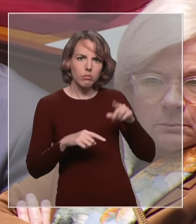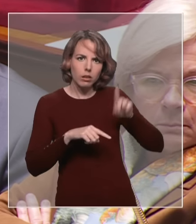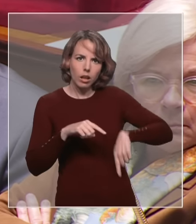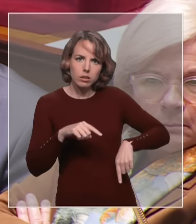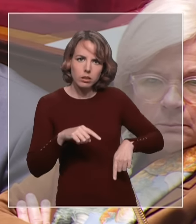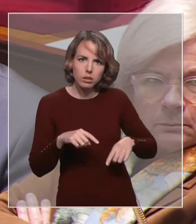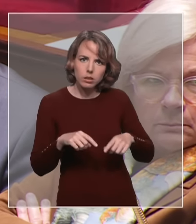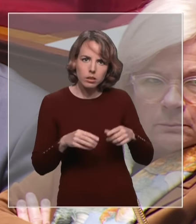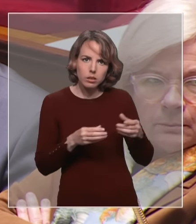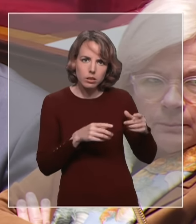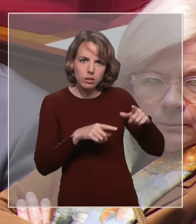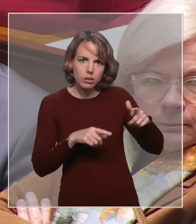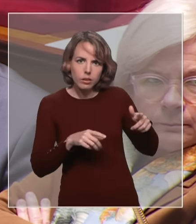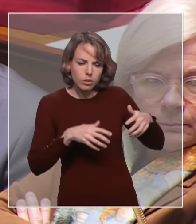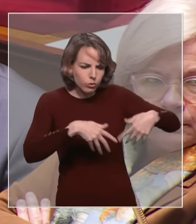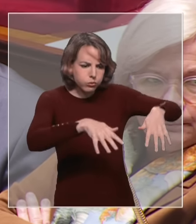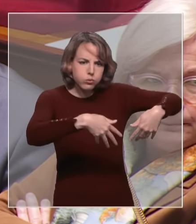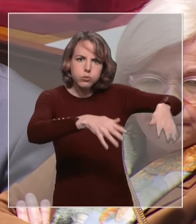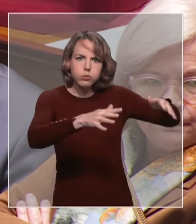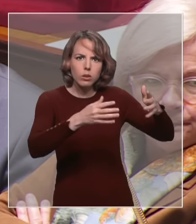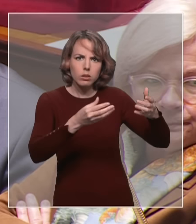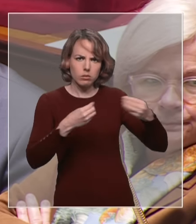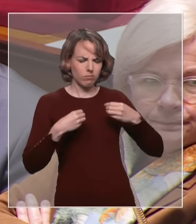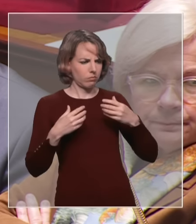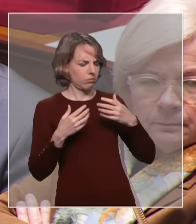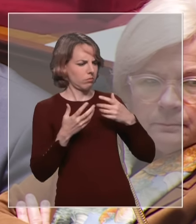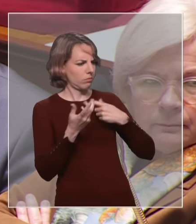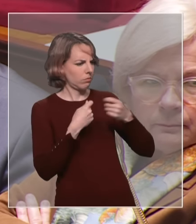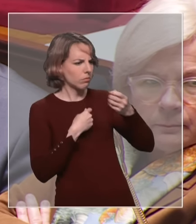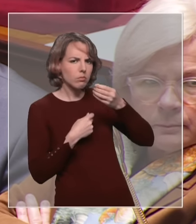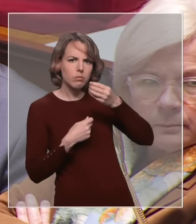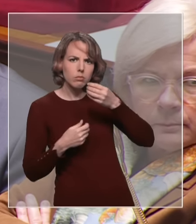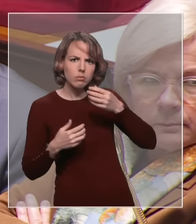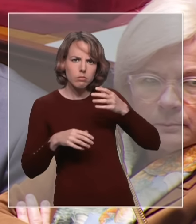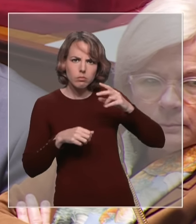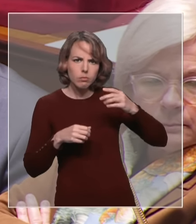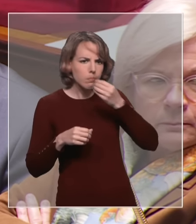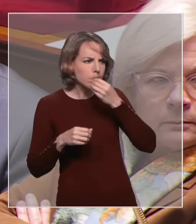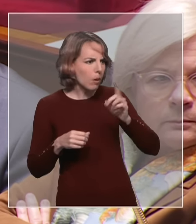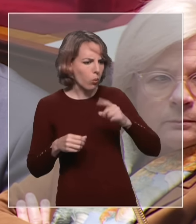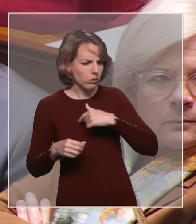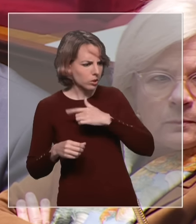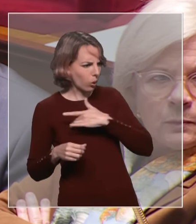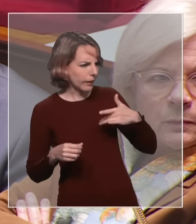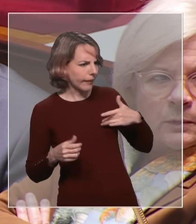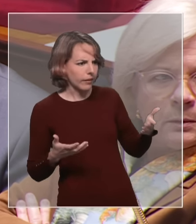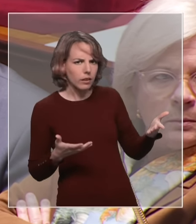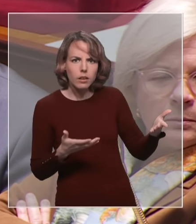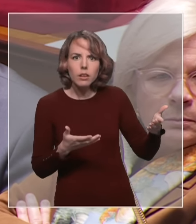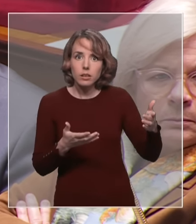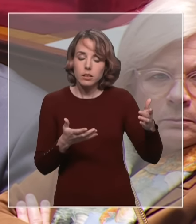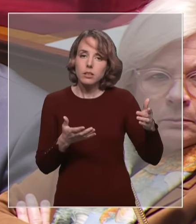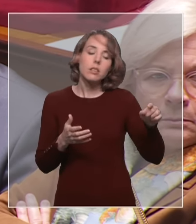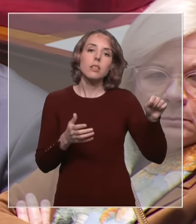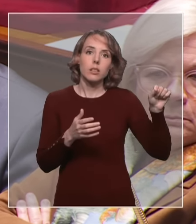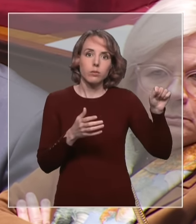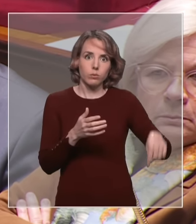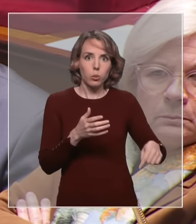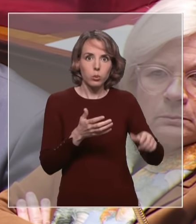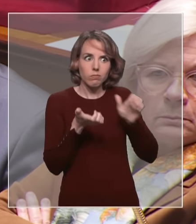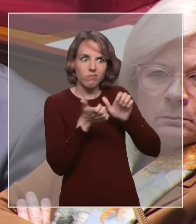sont néfastes à la santé. Donc il faut impérativement faire valoir ces arguments auprès des pays européens qui pourraient Merci, rejoindre Madame la position la de la